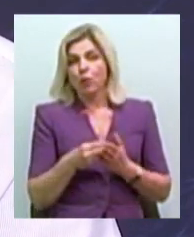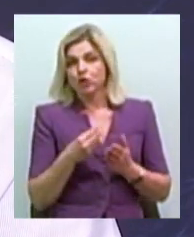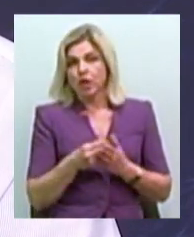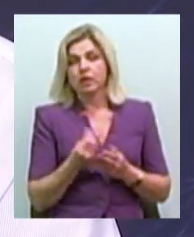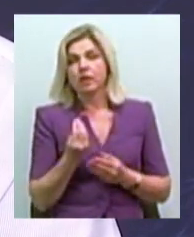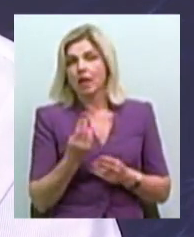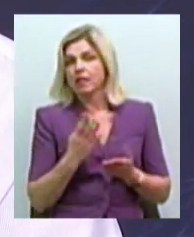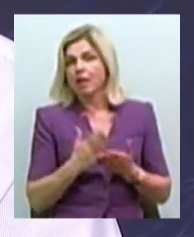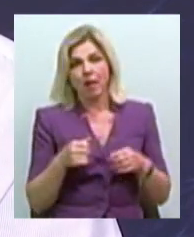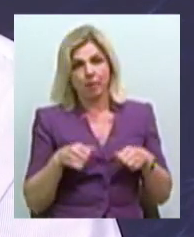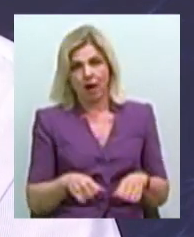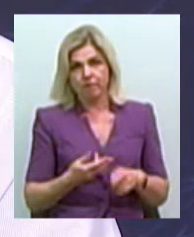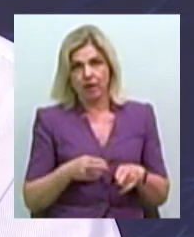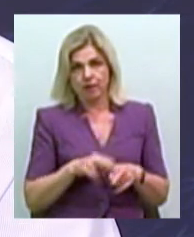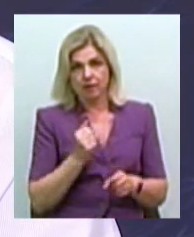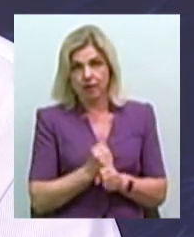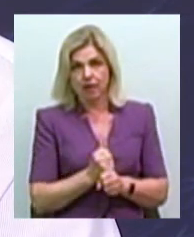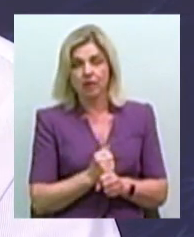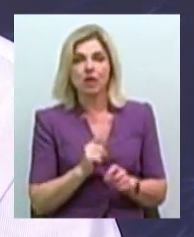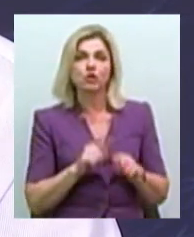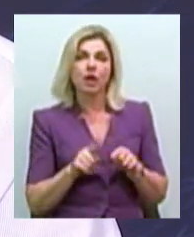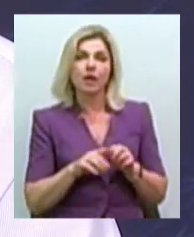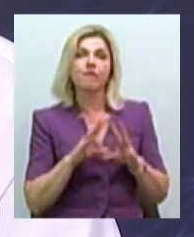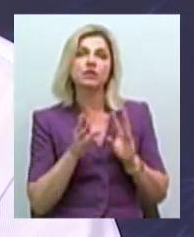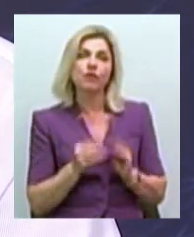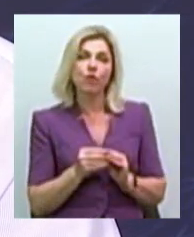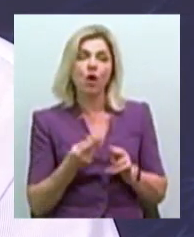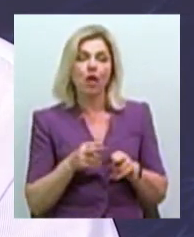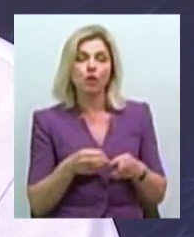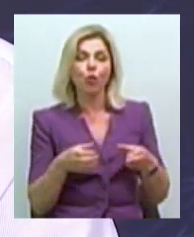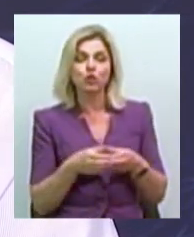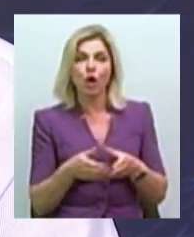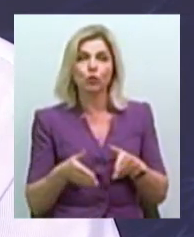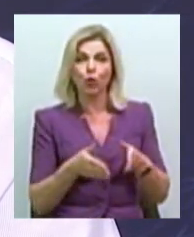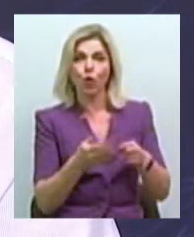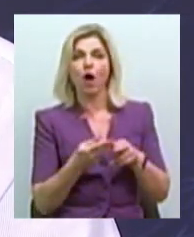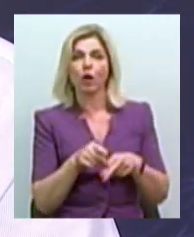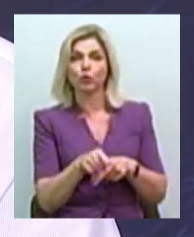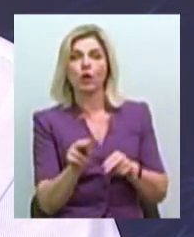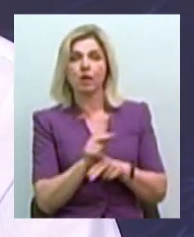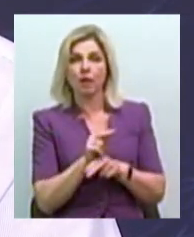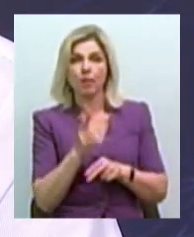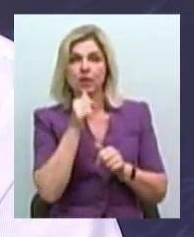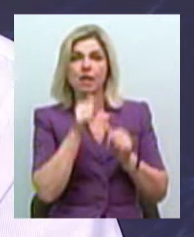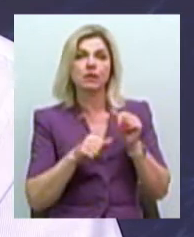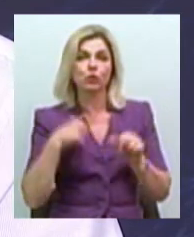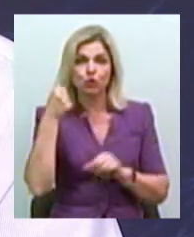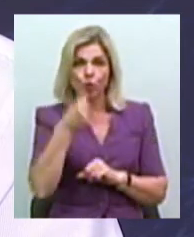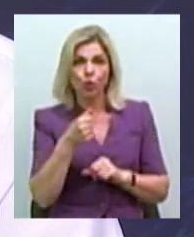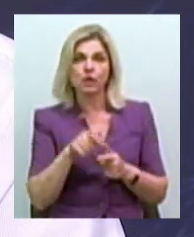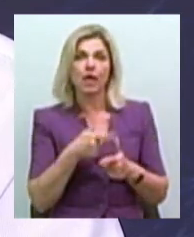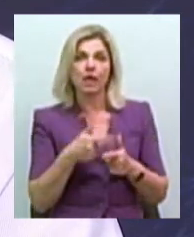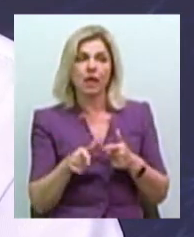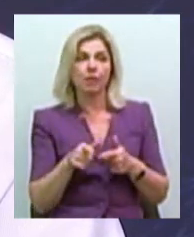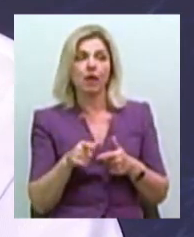это делать. Скорее всего, либо это вот участок дороги, который ремонтировали на следующий год, либо не